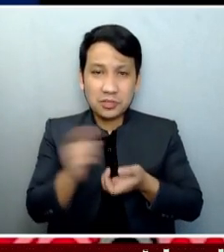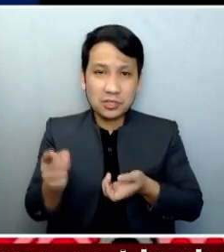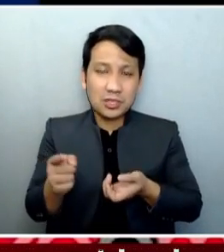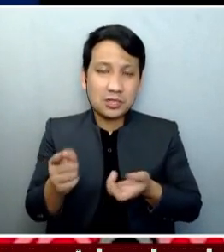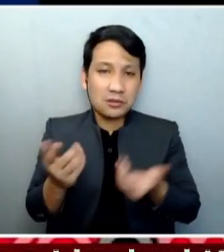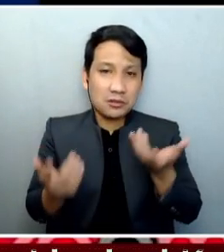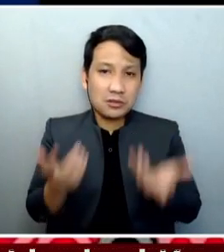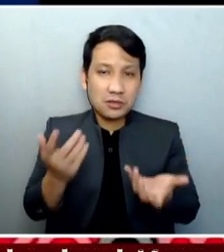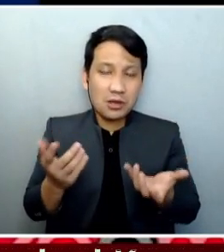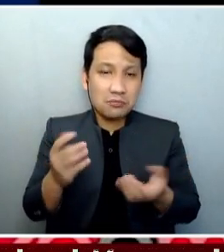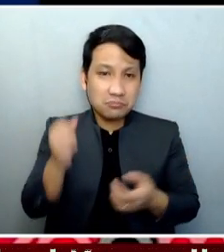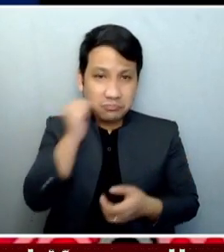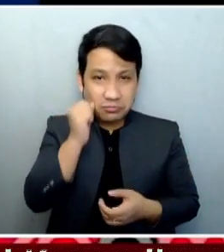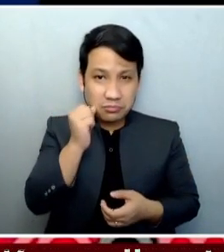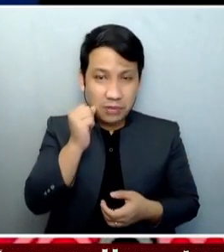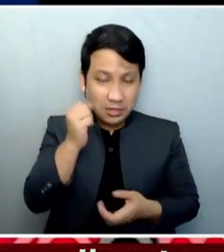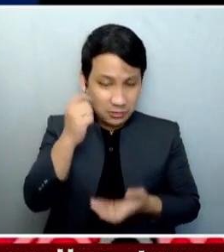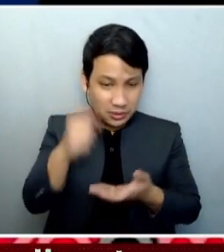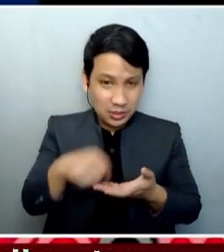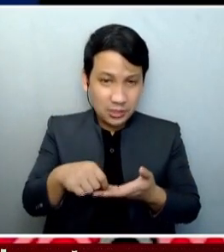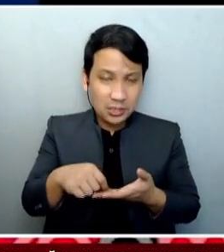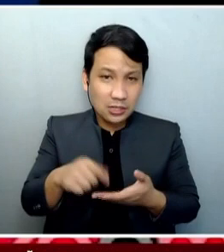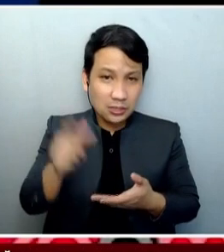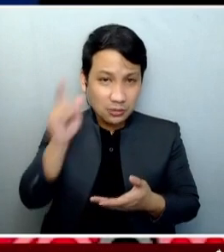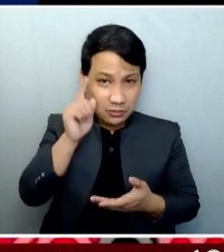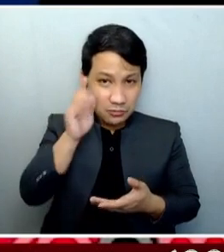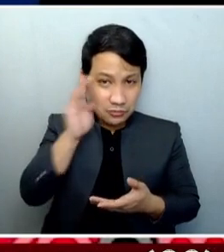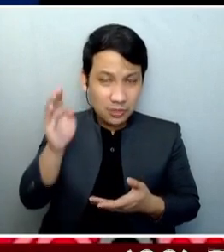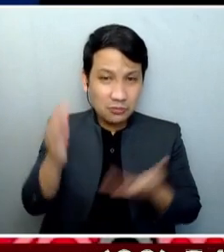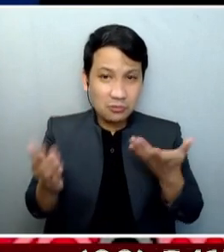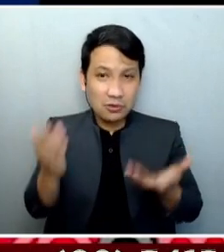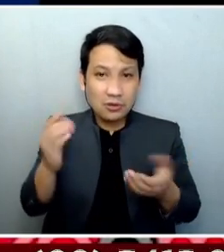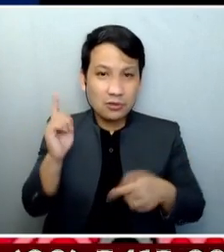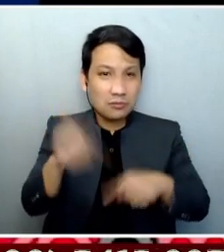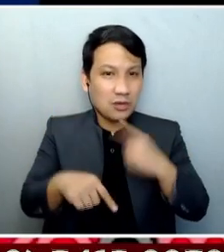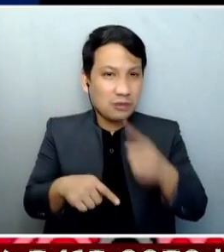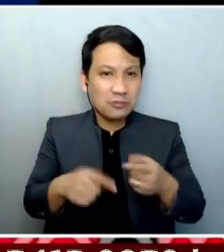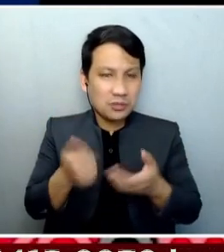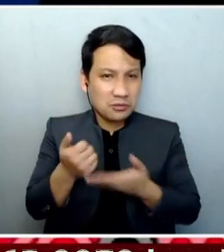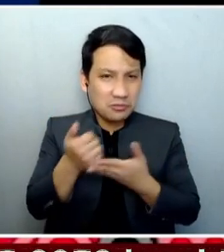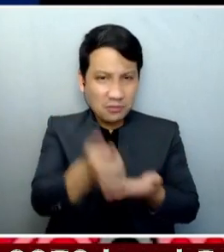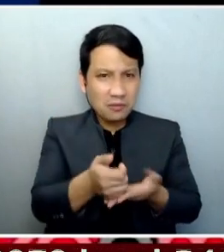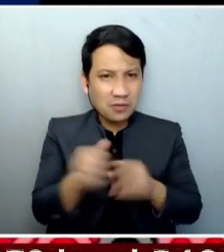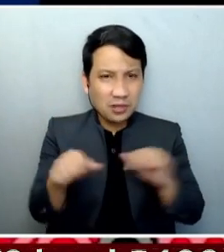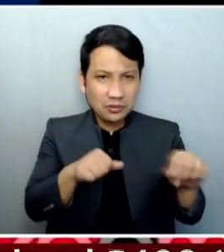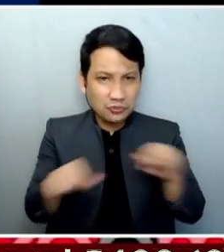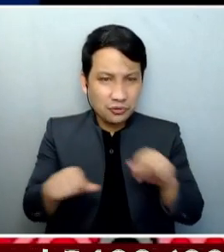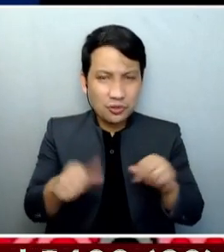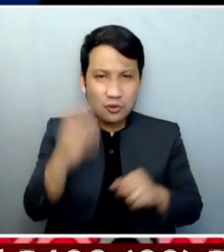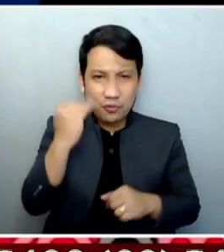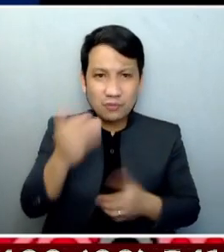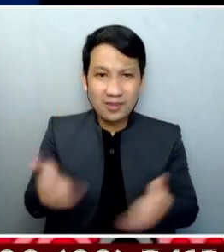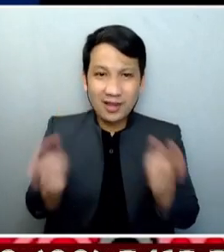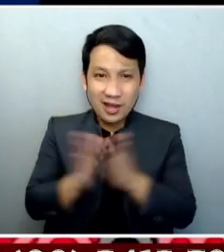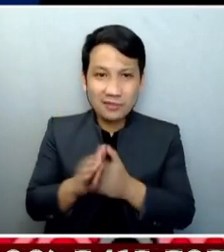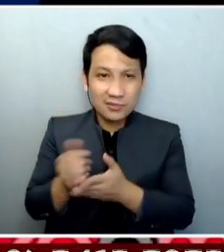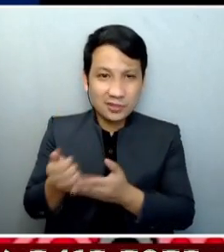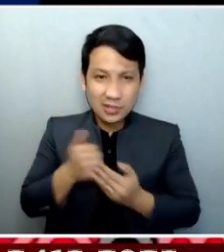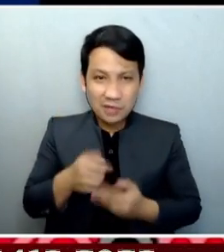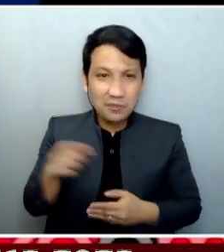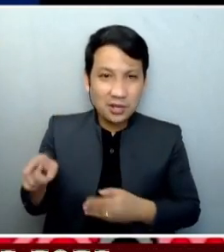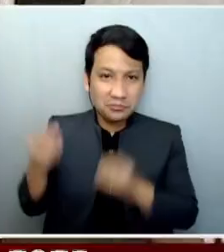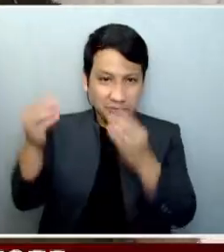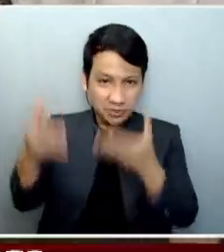at ni Secretary Briones dahil sa hindi pagtugon doon sa kahilingan, kahingian ng ating